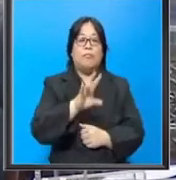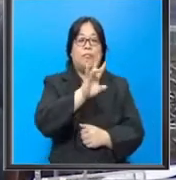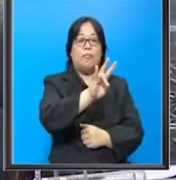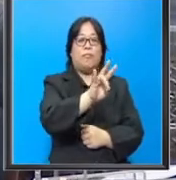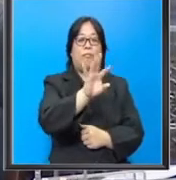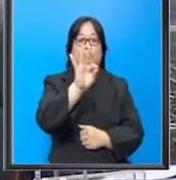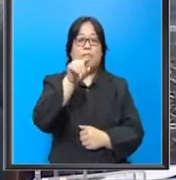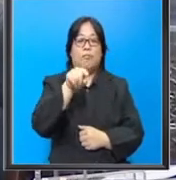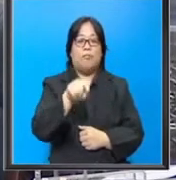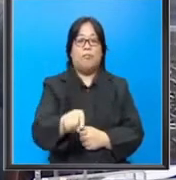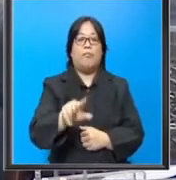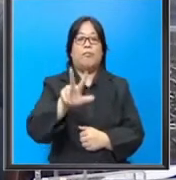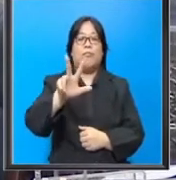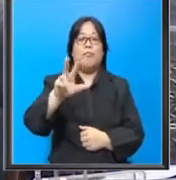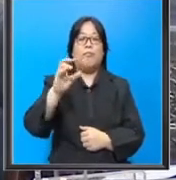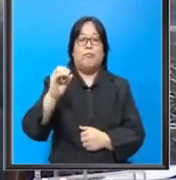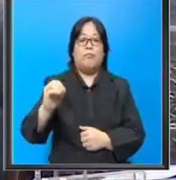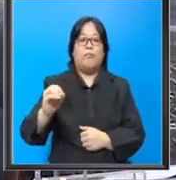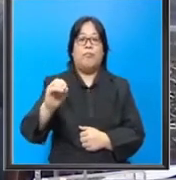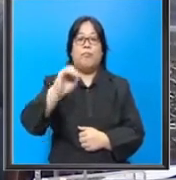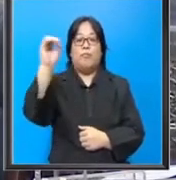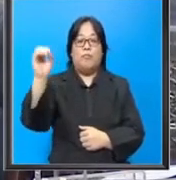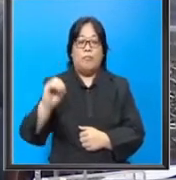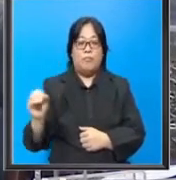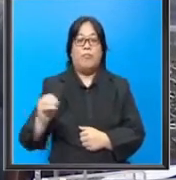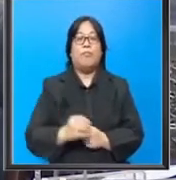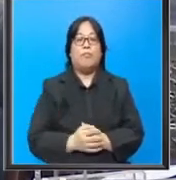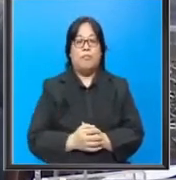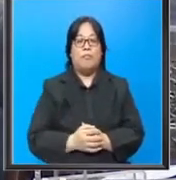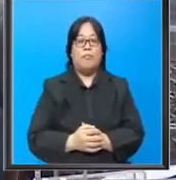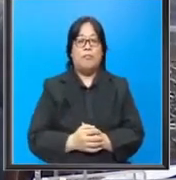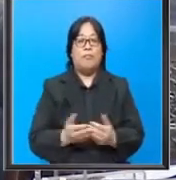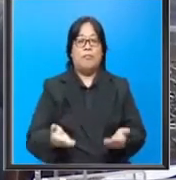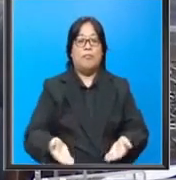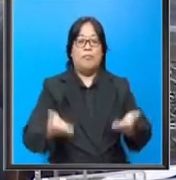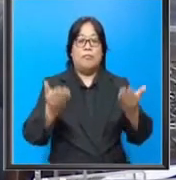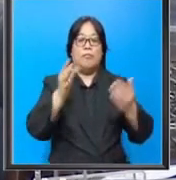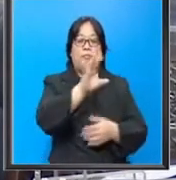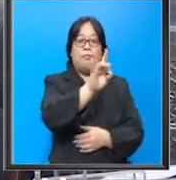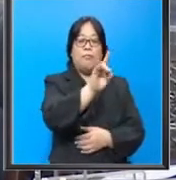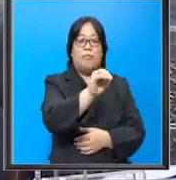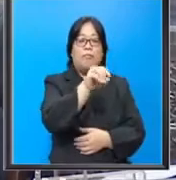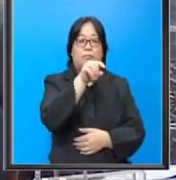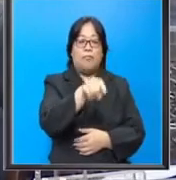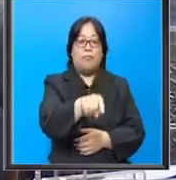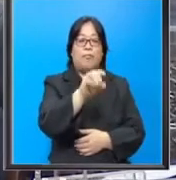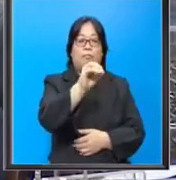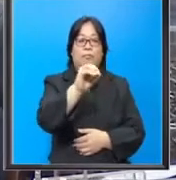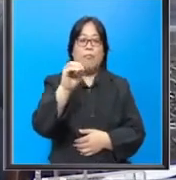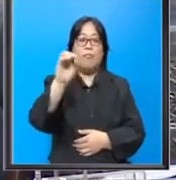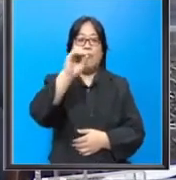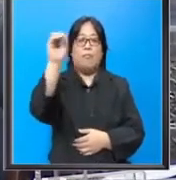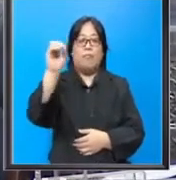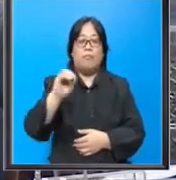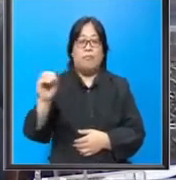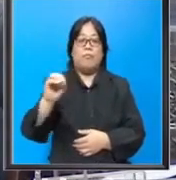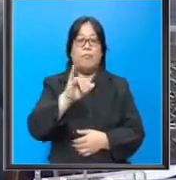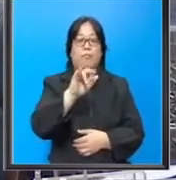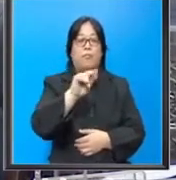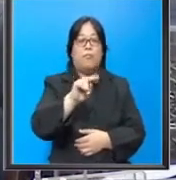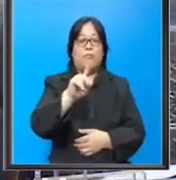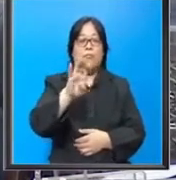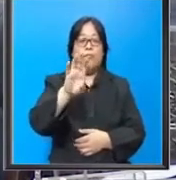79 perpuluhan 300 kepada 80 kepulauan 00